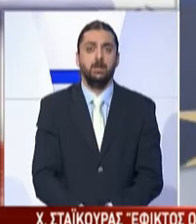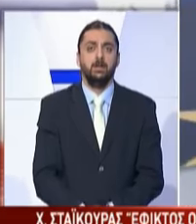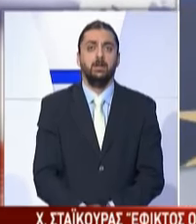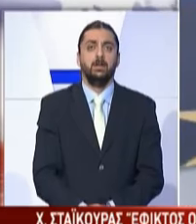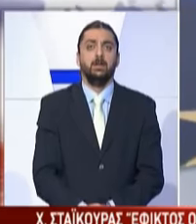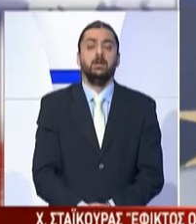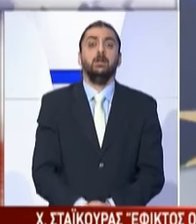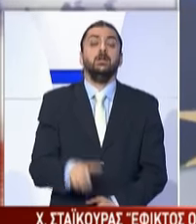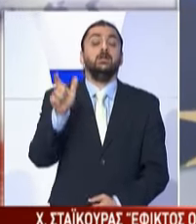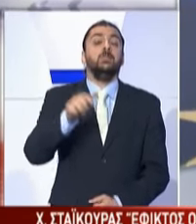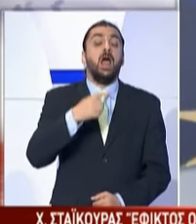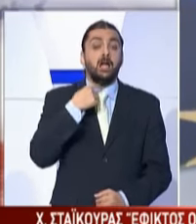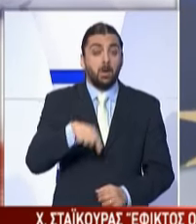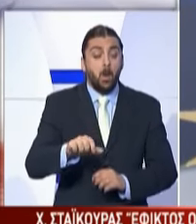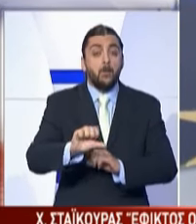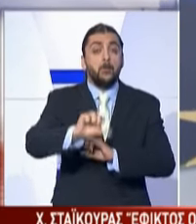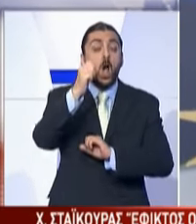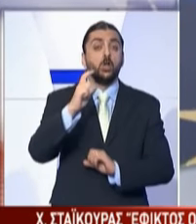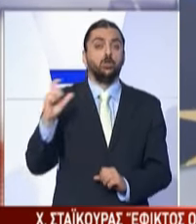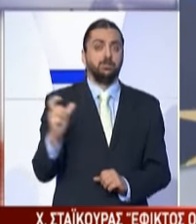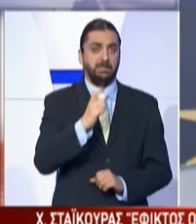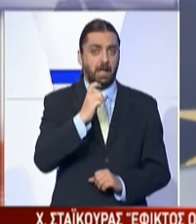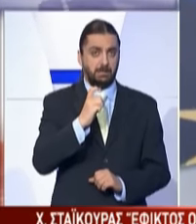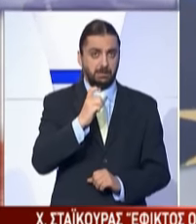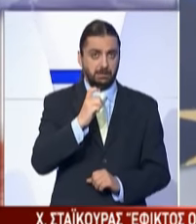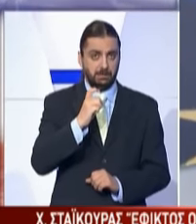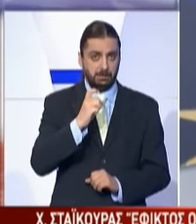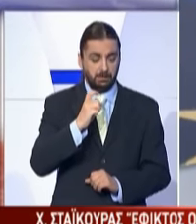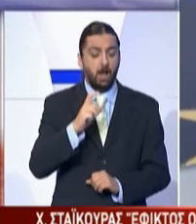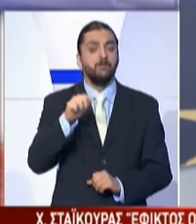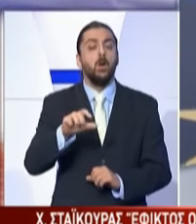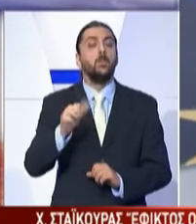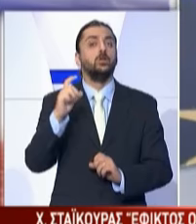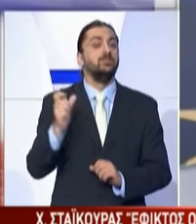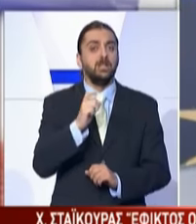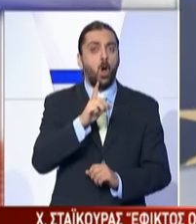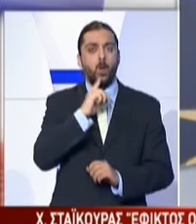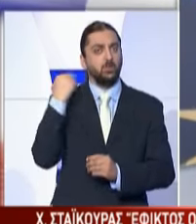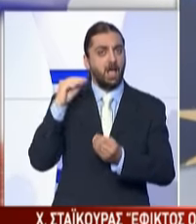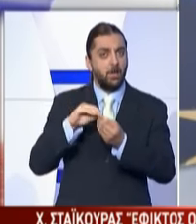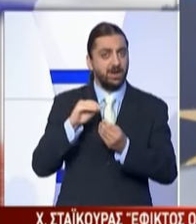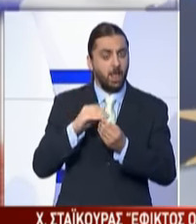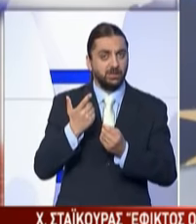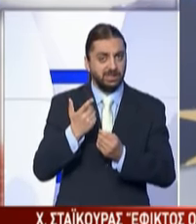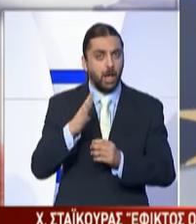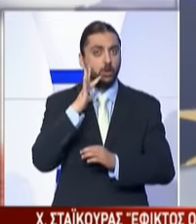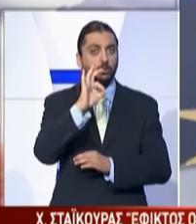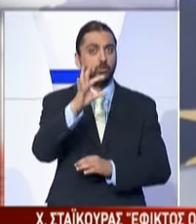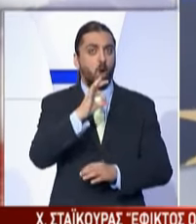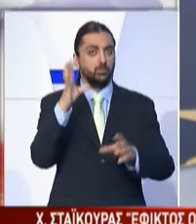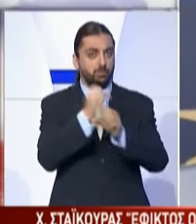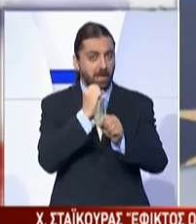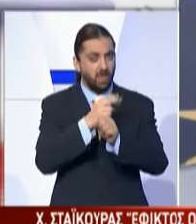Είναι ο πρώτος μήνας που όχι μόνο πιάνουμε, όπως έγινε και τον Απρίλιο, τους στόχους στους έμεσους